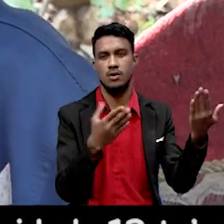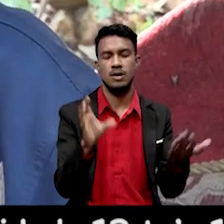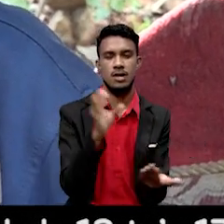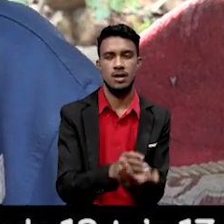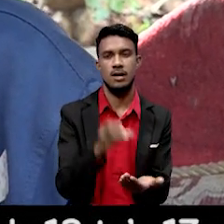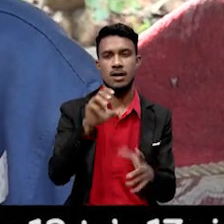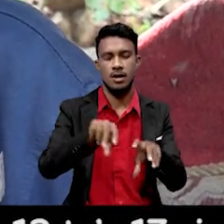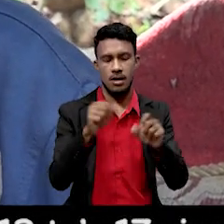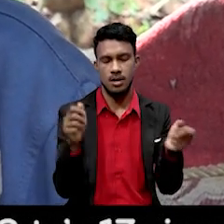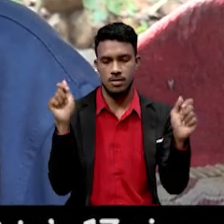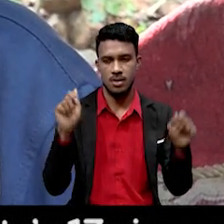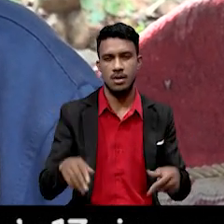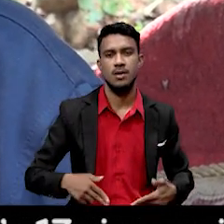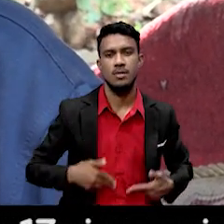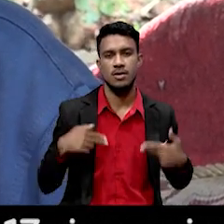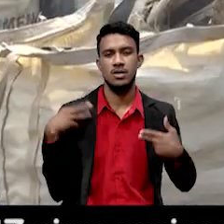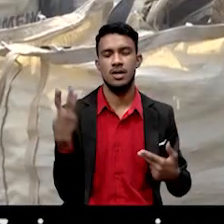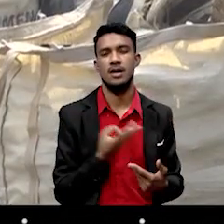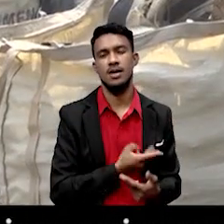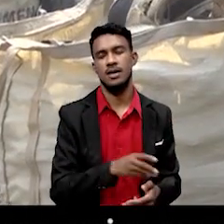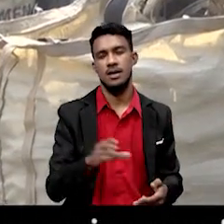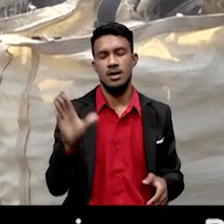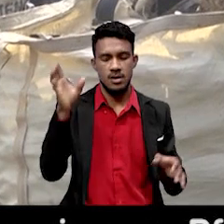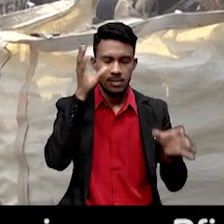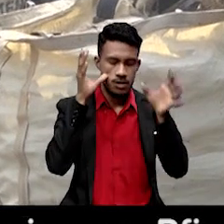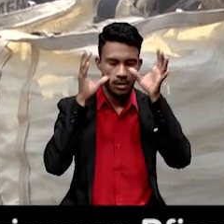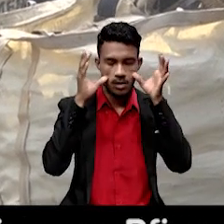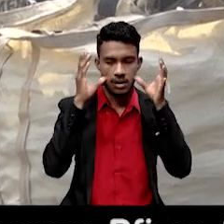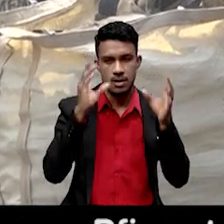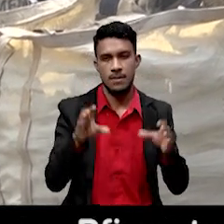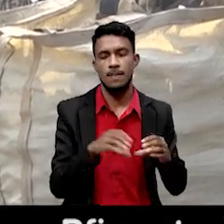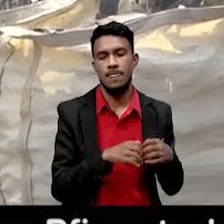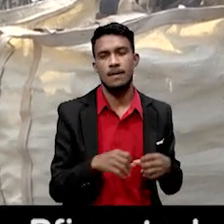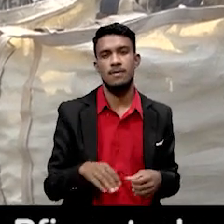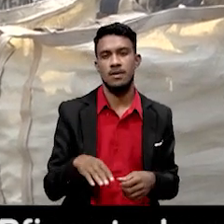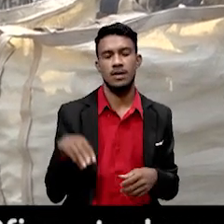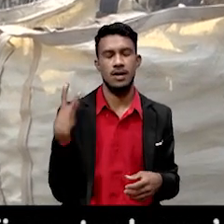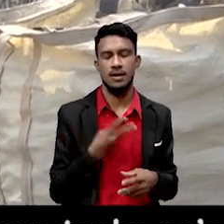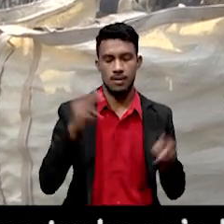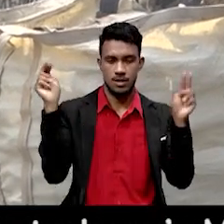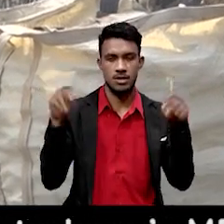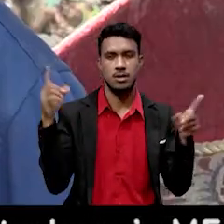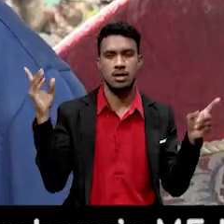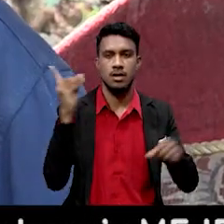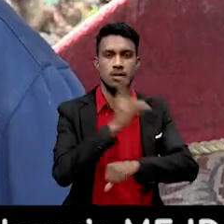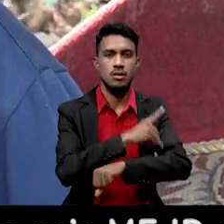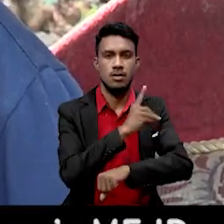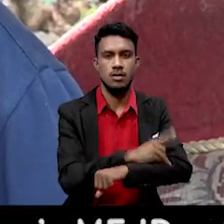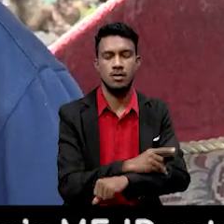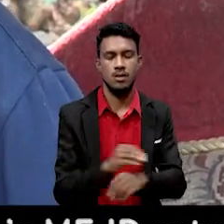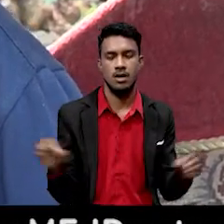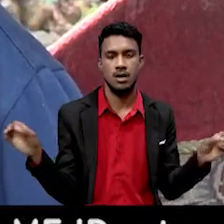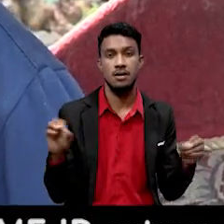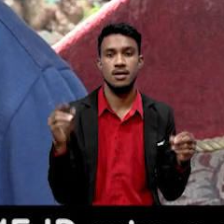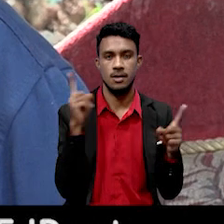mori kita sinti moras moras dia toba hela dit sewasen ne mobil kalau ten persija lor loron ne lai